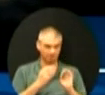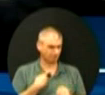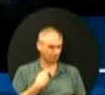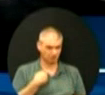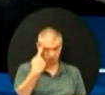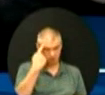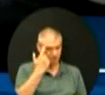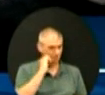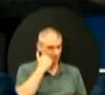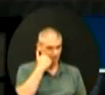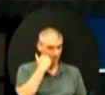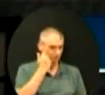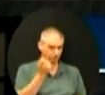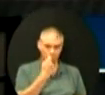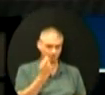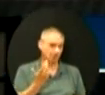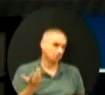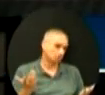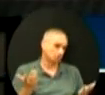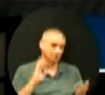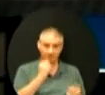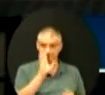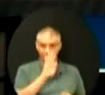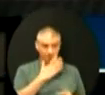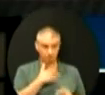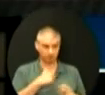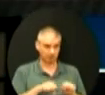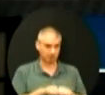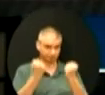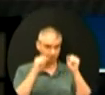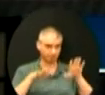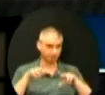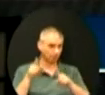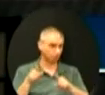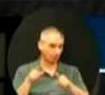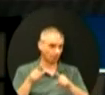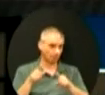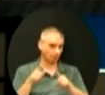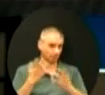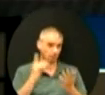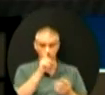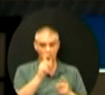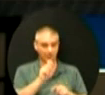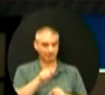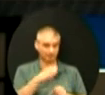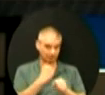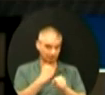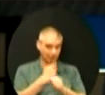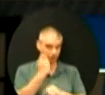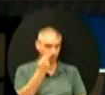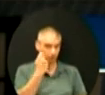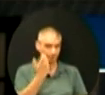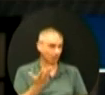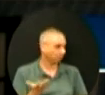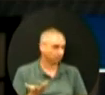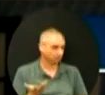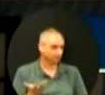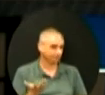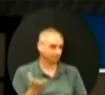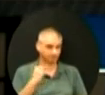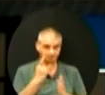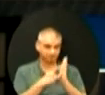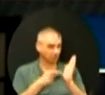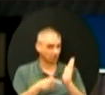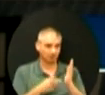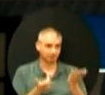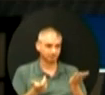לביני, מחר ומחרתיים שבת, אלא אם כן נתניהו רוצה לפוצץ את הממשלה הזאת, ושאולי הכנסת תעבוד גם בשבת על